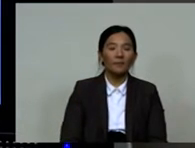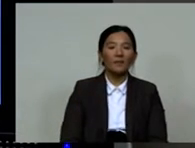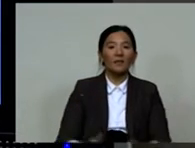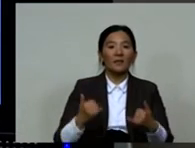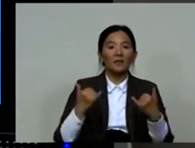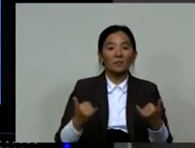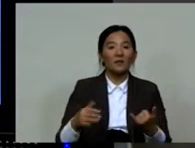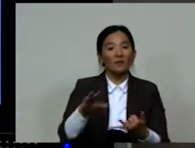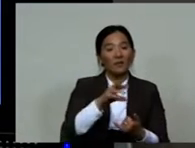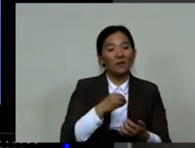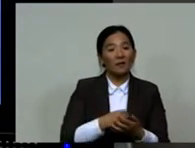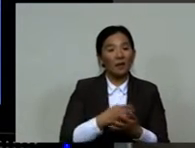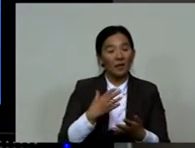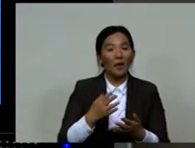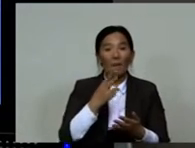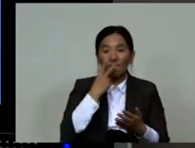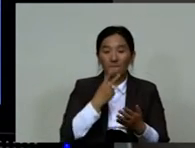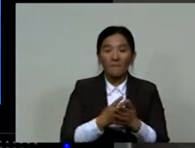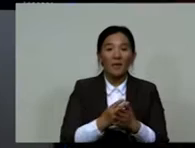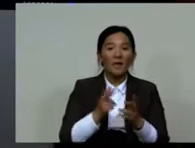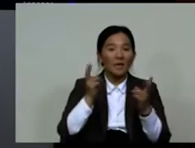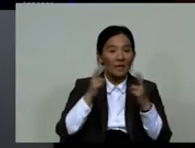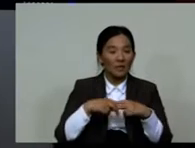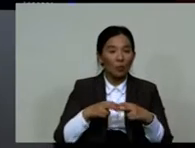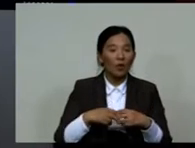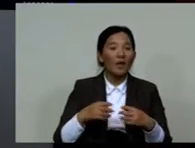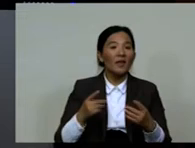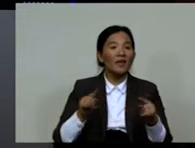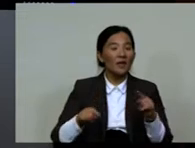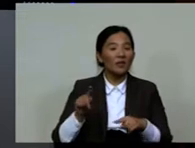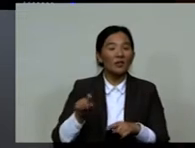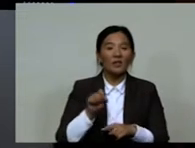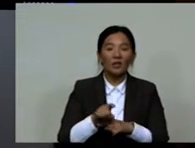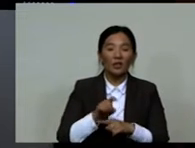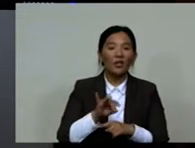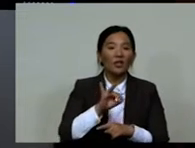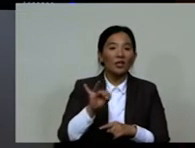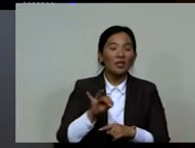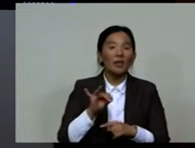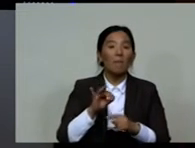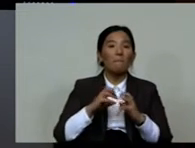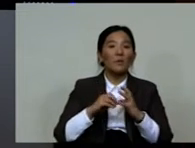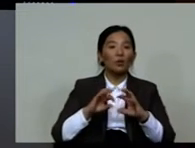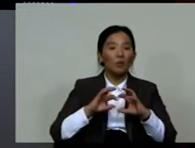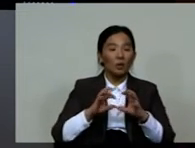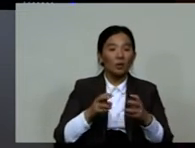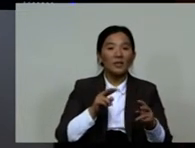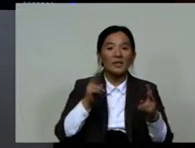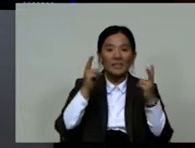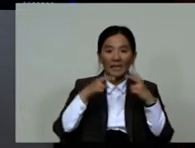Теперь, мои дорогие, давайте рассмотрим некоторые задачи из международных исследований